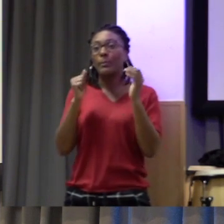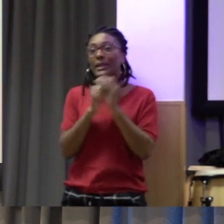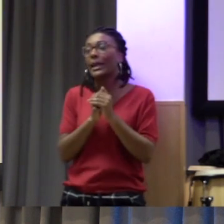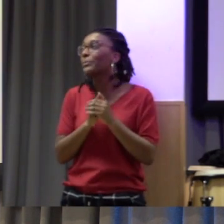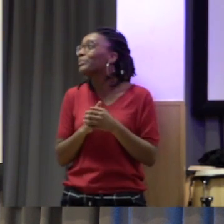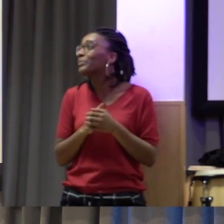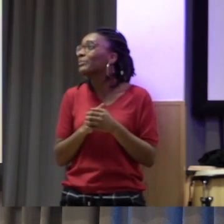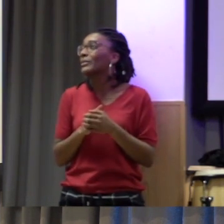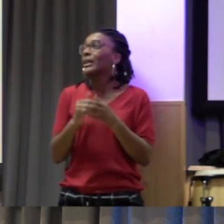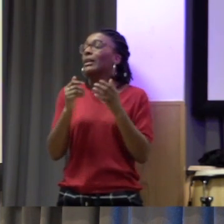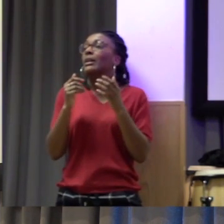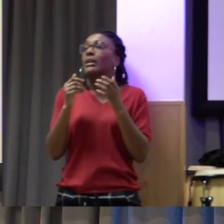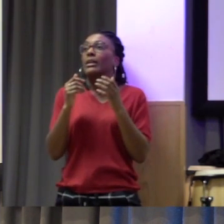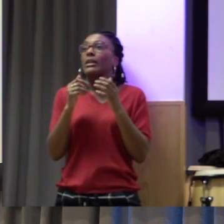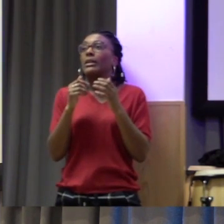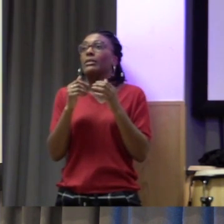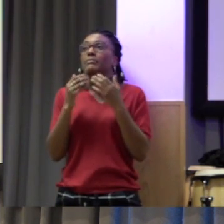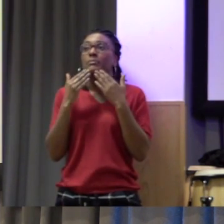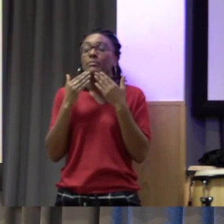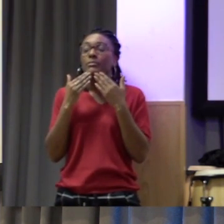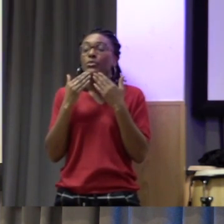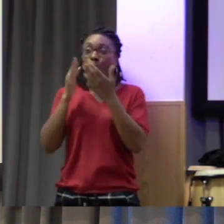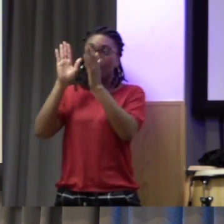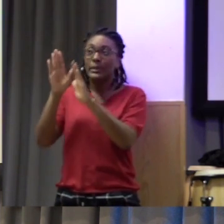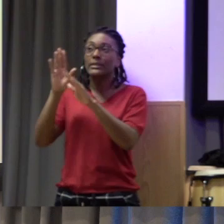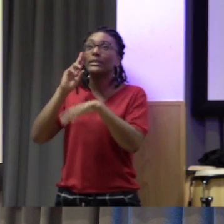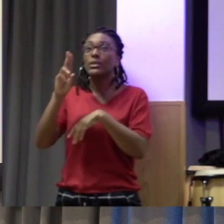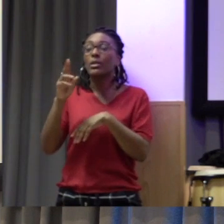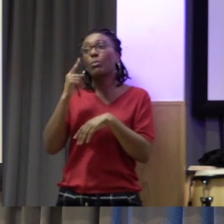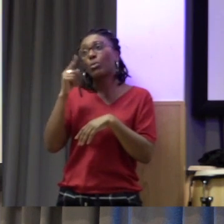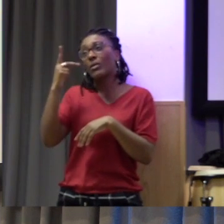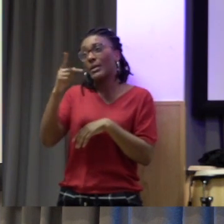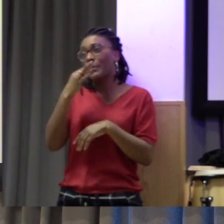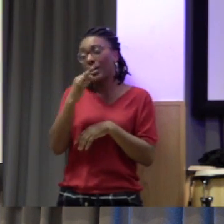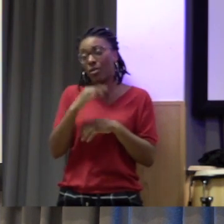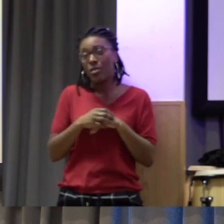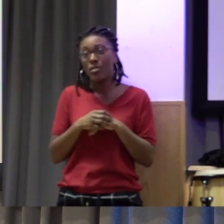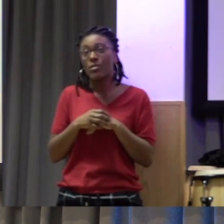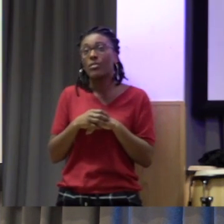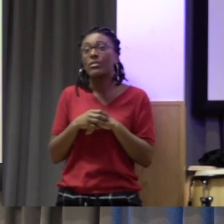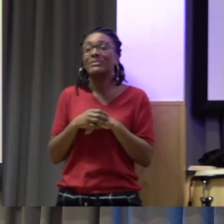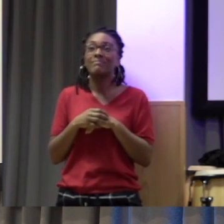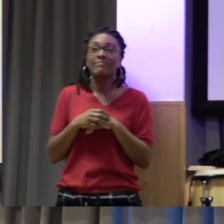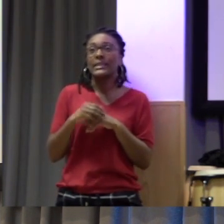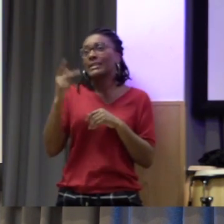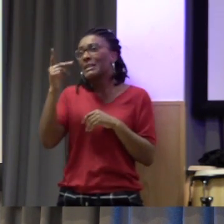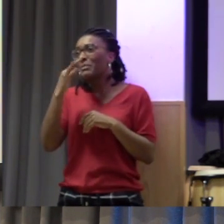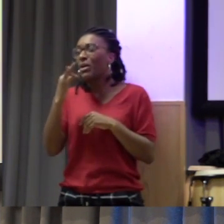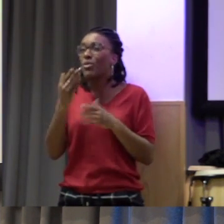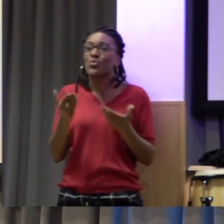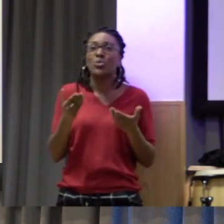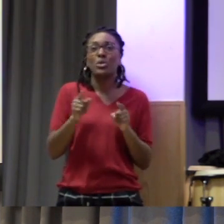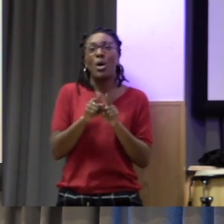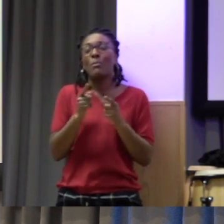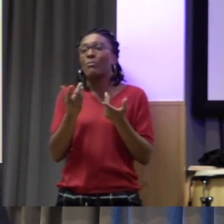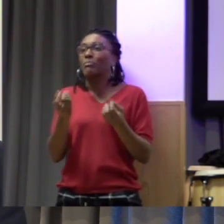grâce. Et je te bénis, Seigneur, pour ta parole. Que cela ne soit pas juste quelque